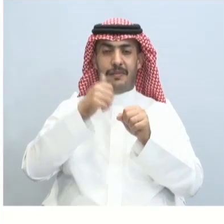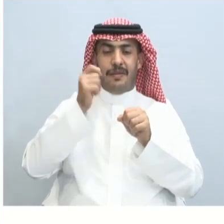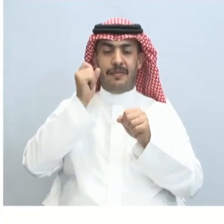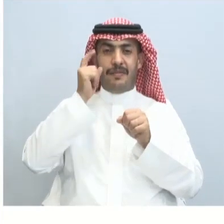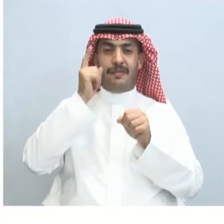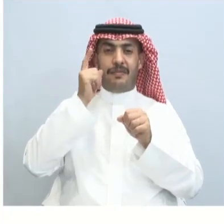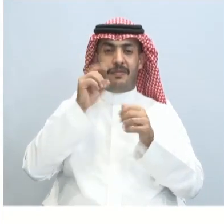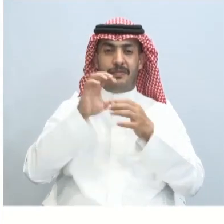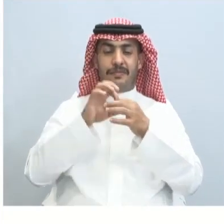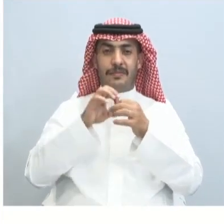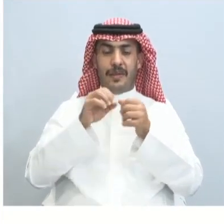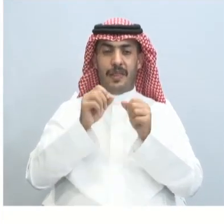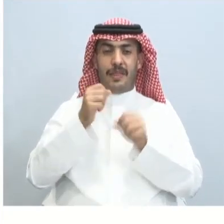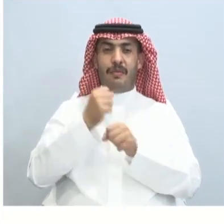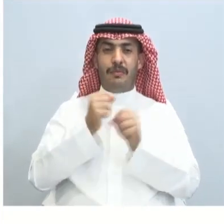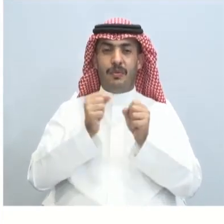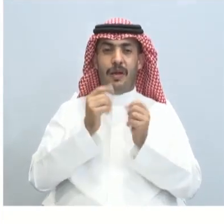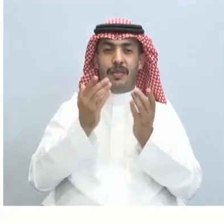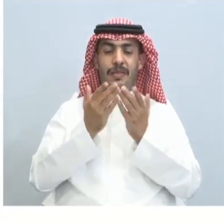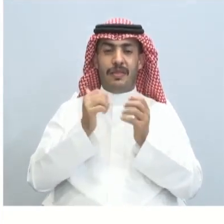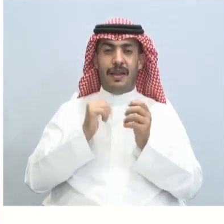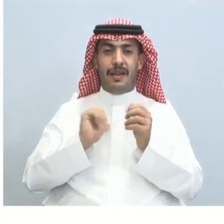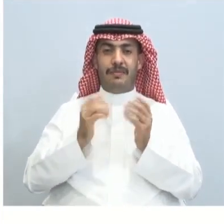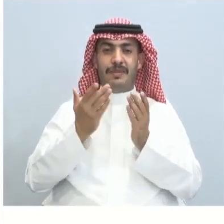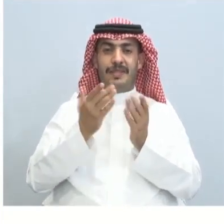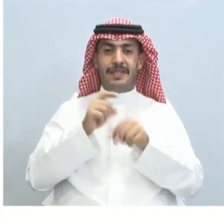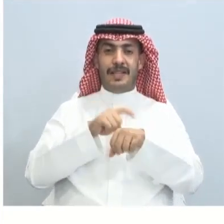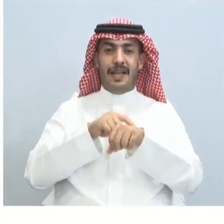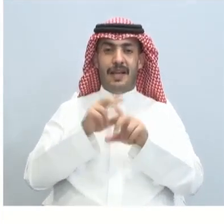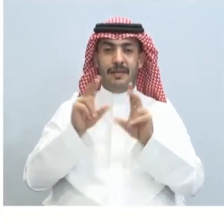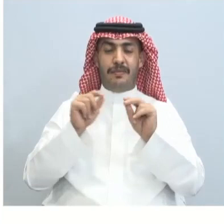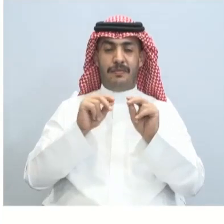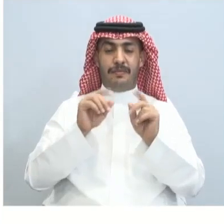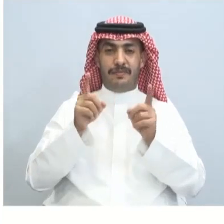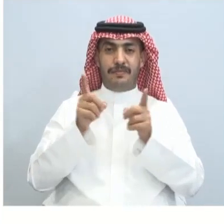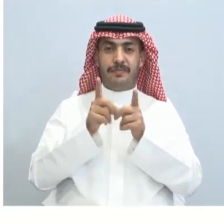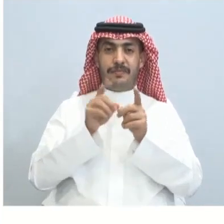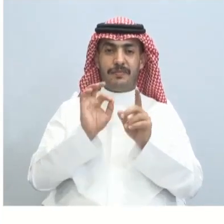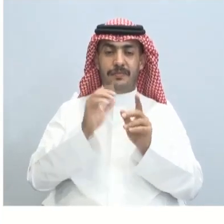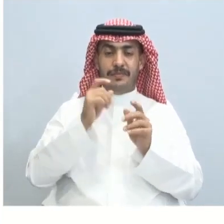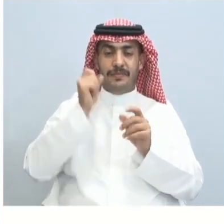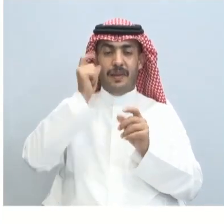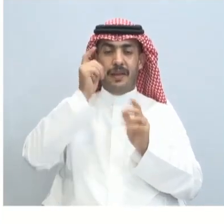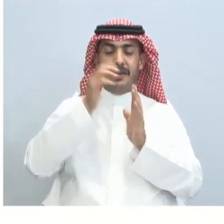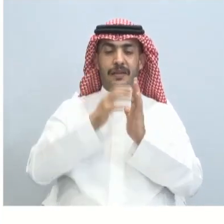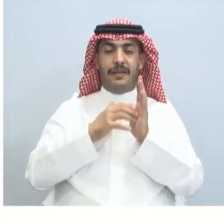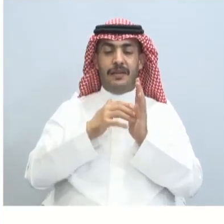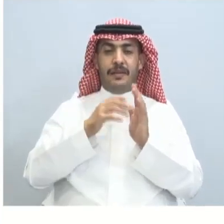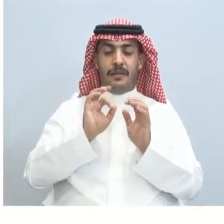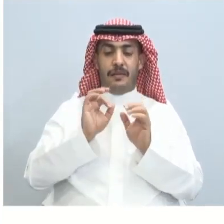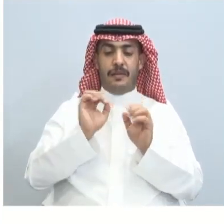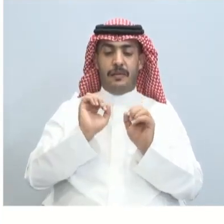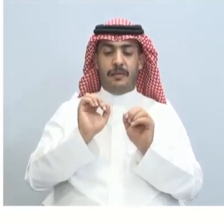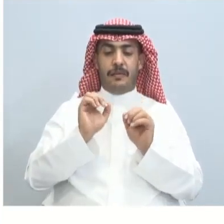دوام الشتوي للطلاب او للمدارس يبدا في الساعه الفلانيه نختصر ونحاول ان نوصل الرساله بما لا